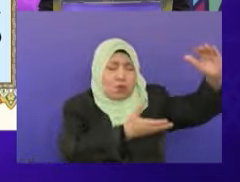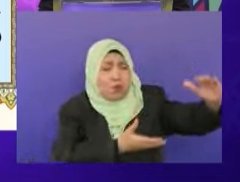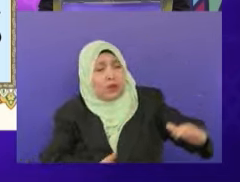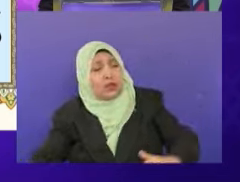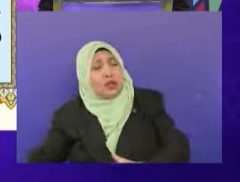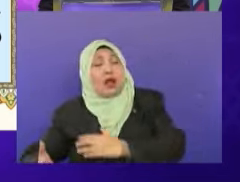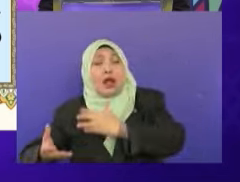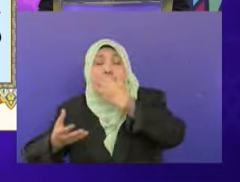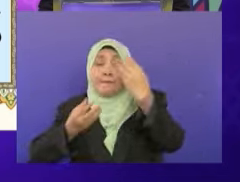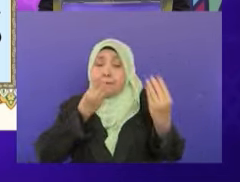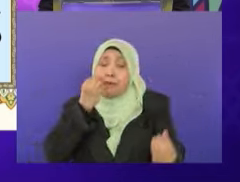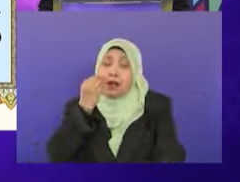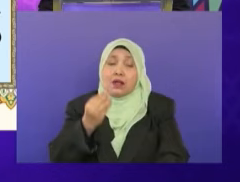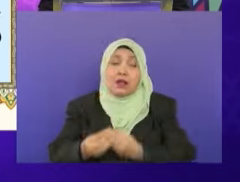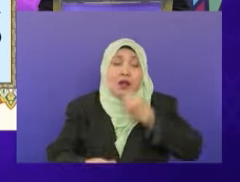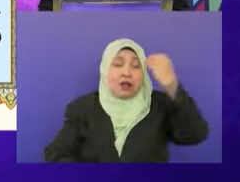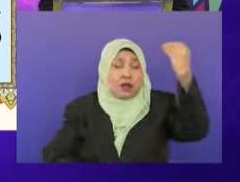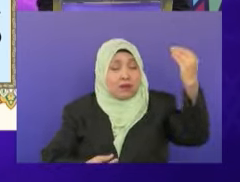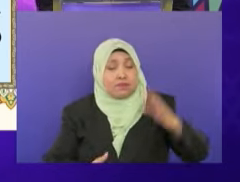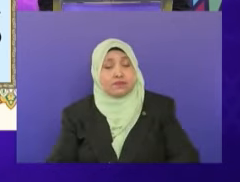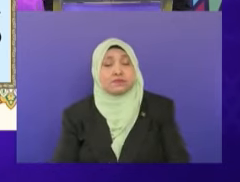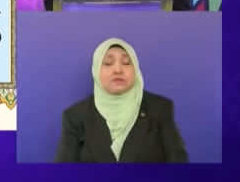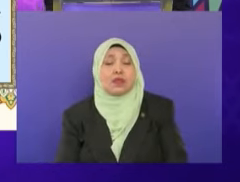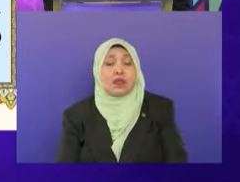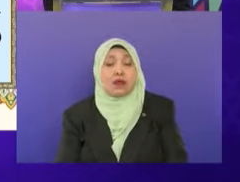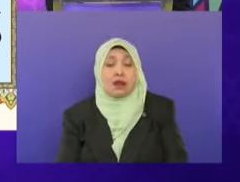المن والسلوى